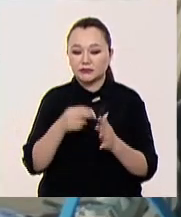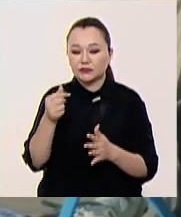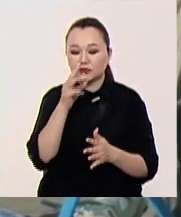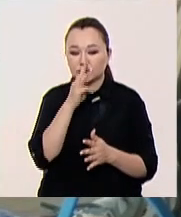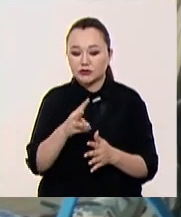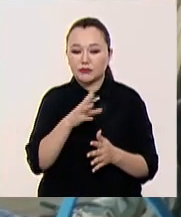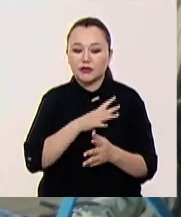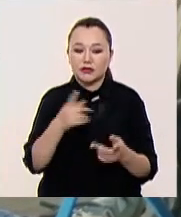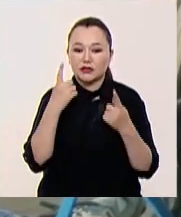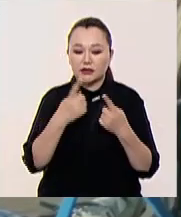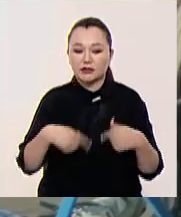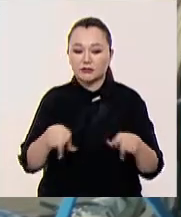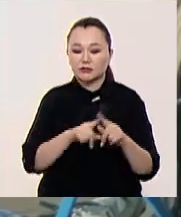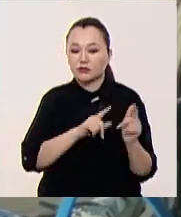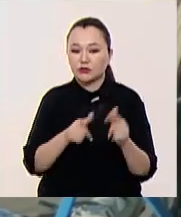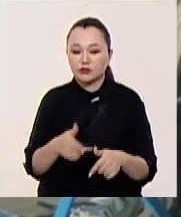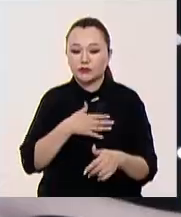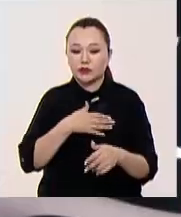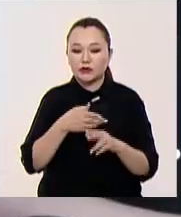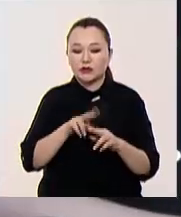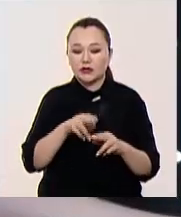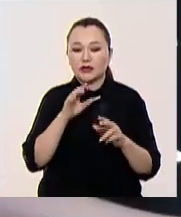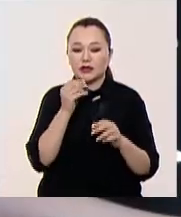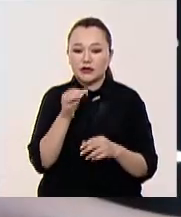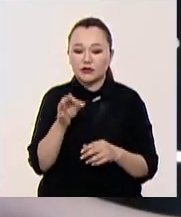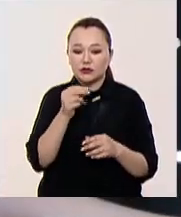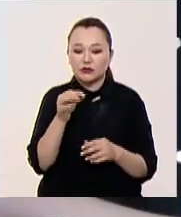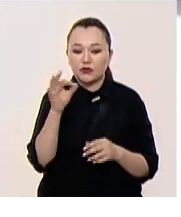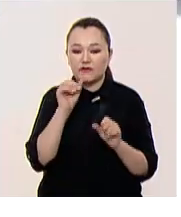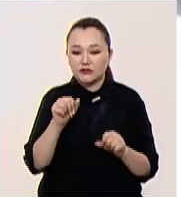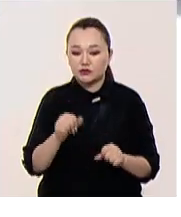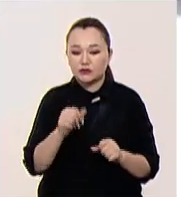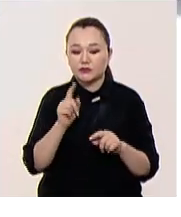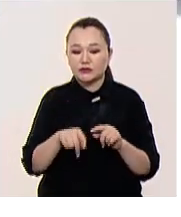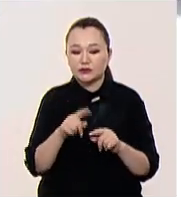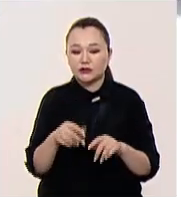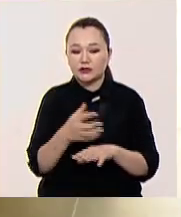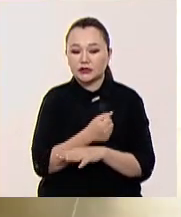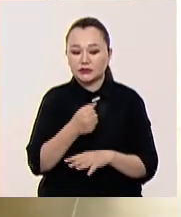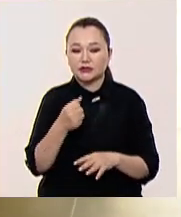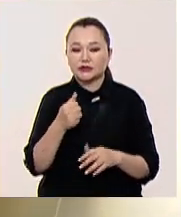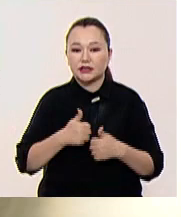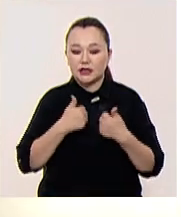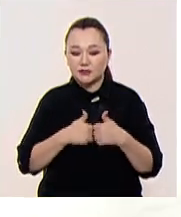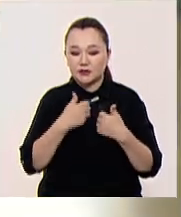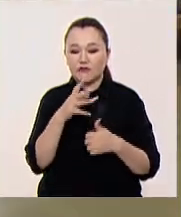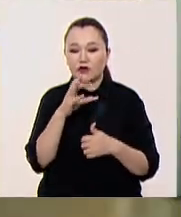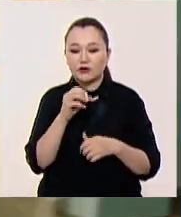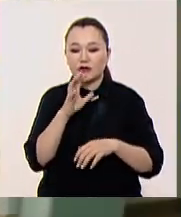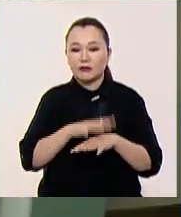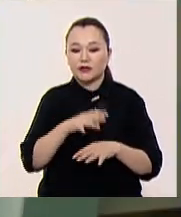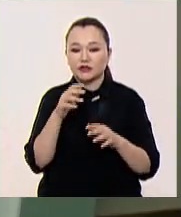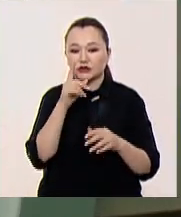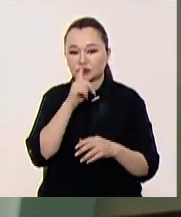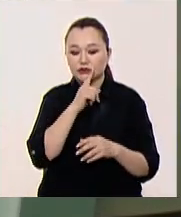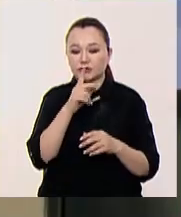беріп отырған ірі кәсіпкерлер келеді. Сондықтан біз клиенттердің қаржылық жағдайын мүмкіндігінше тезірек қарауға тырысамыз. Фортебанк ағымдағы жылдың 3